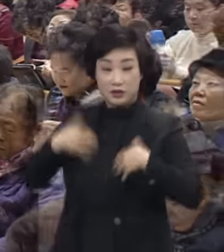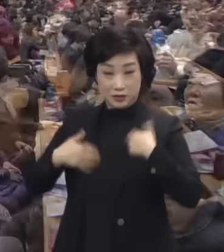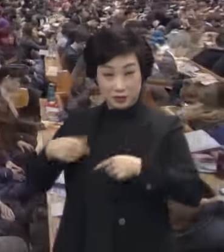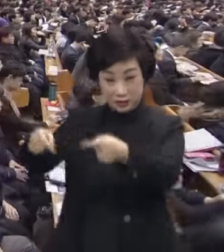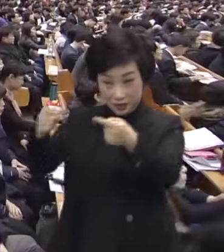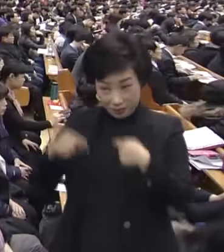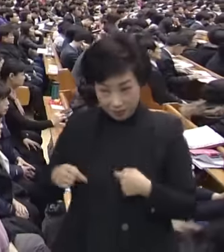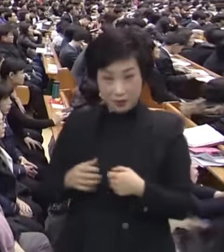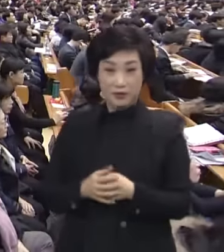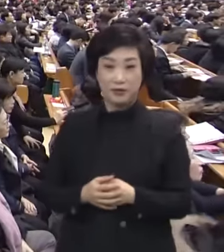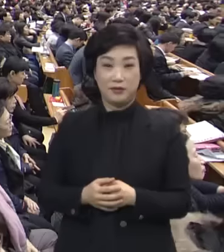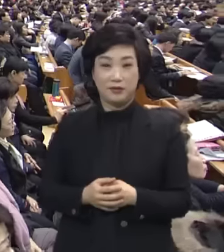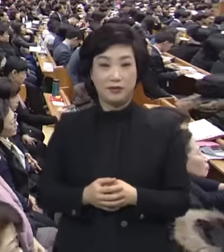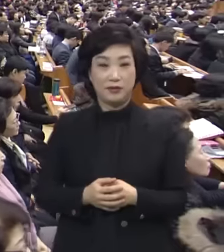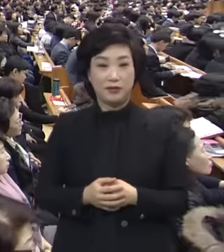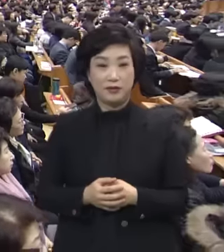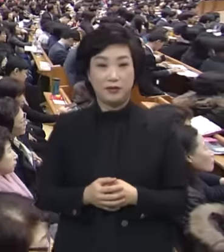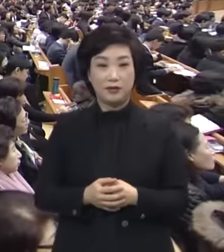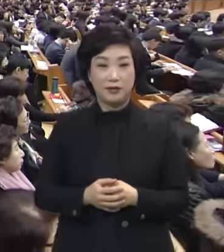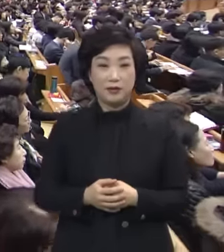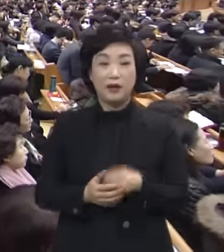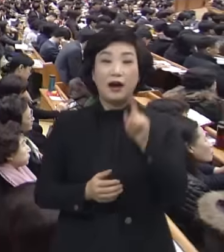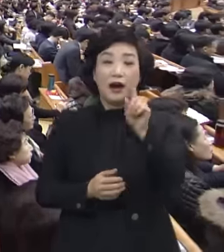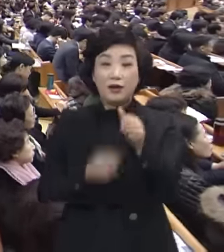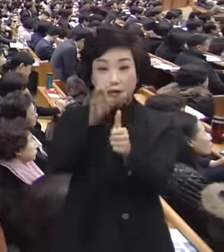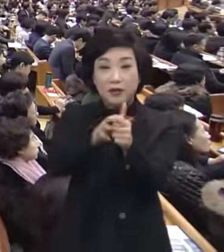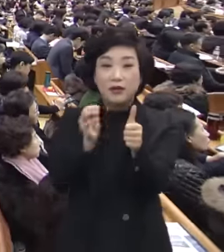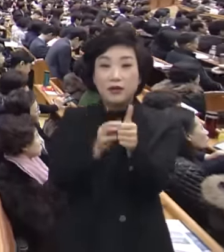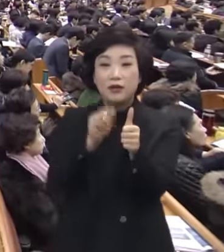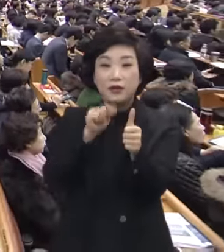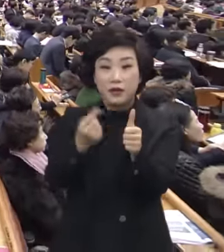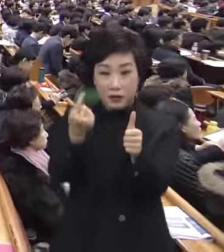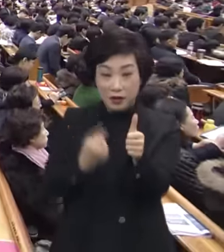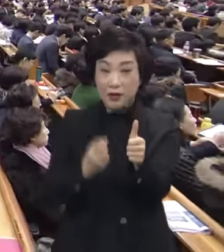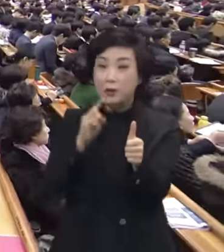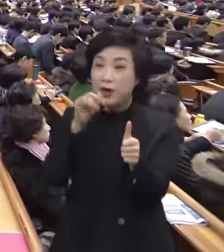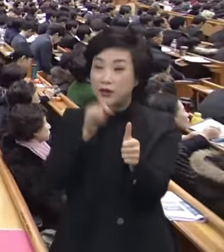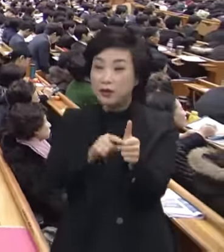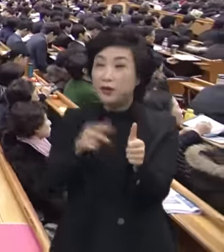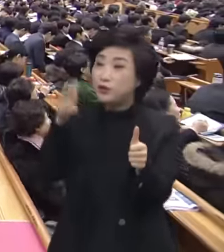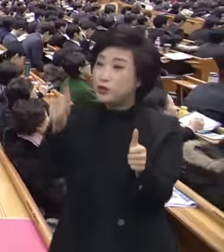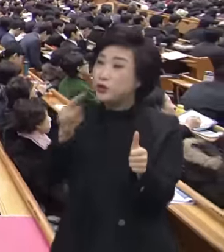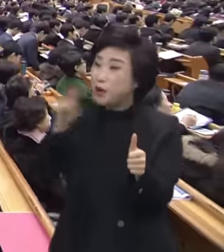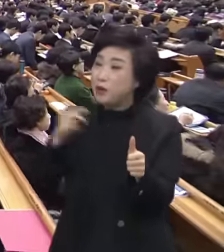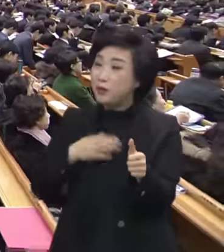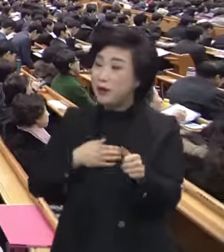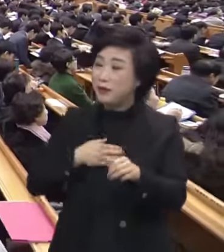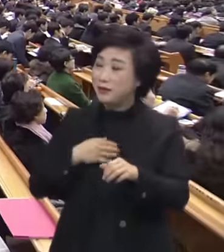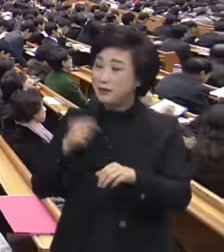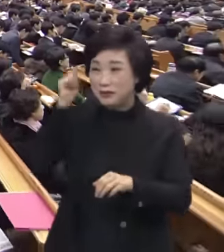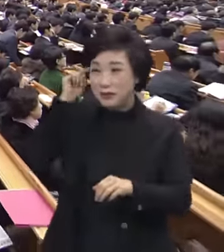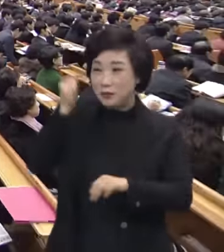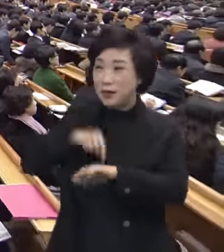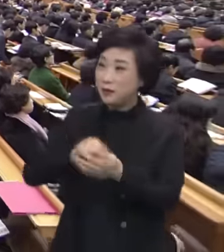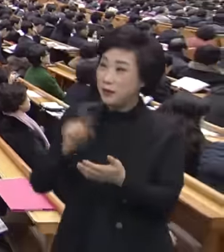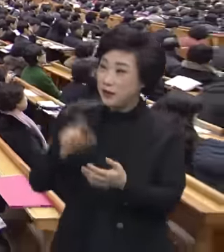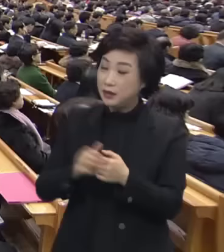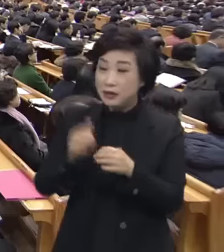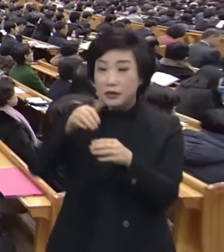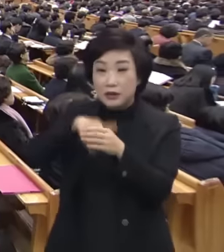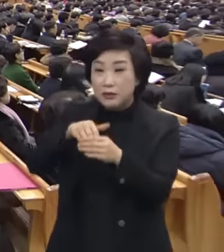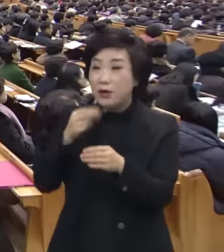즐거움에 참여할지어다 하고 한 달란트 받았던 자도 와서 가로되 주여 당신은 굳은 사람이라 심지 않은 데서